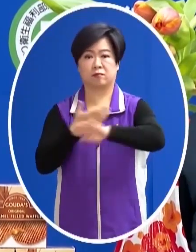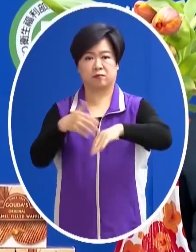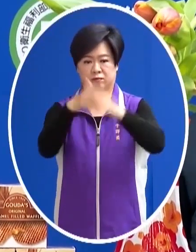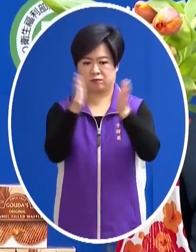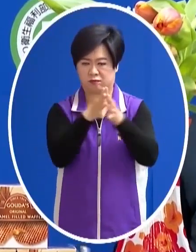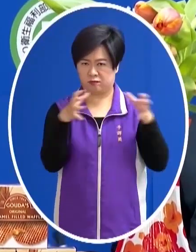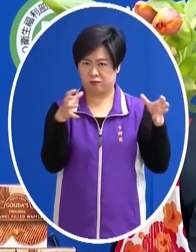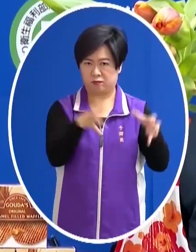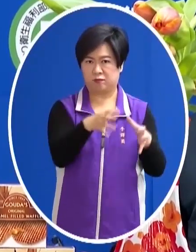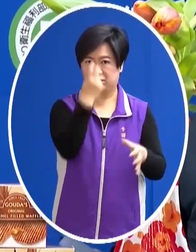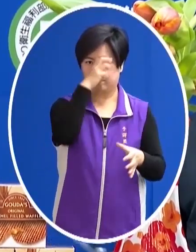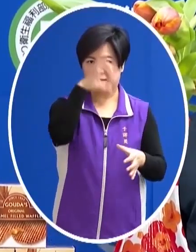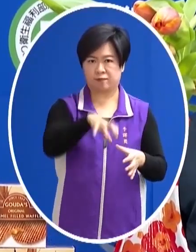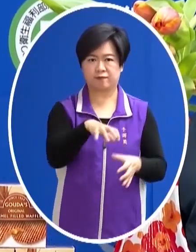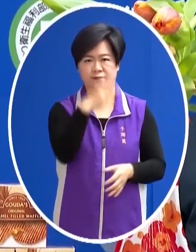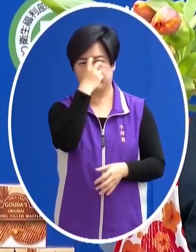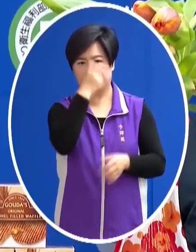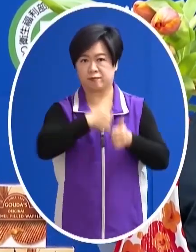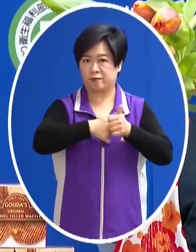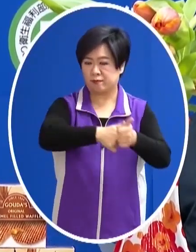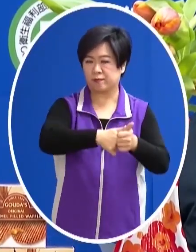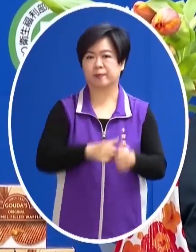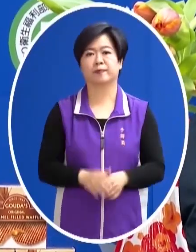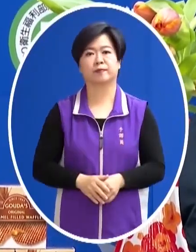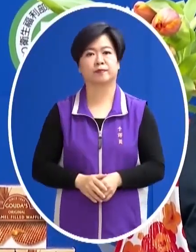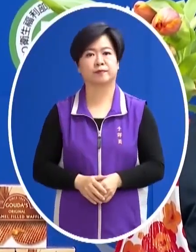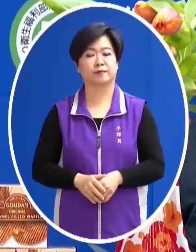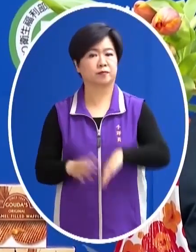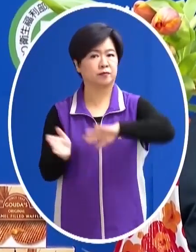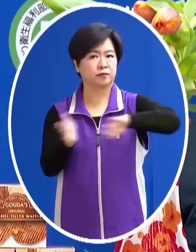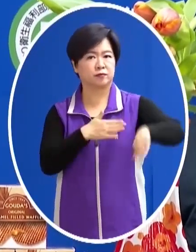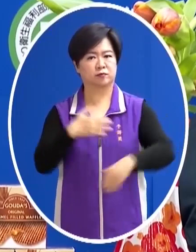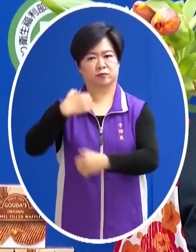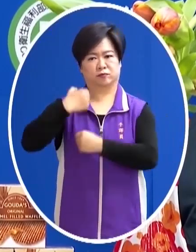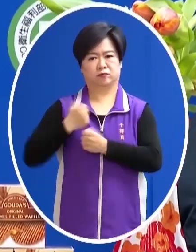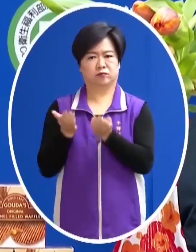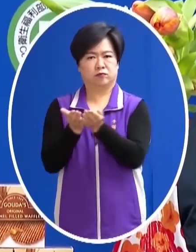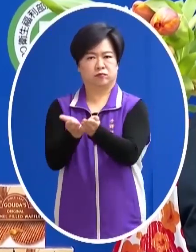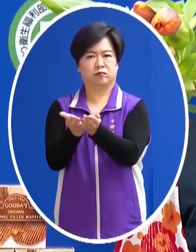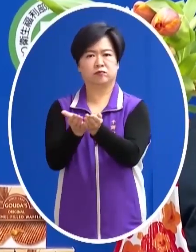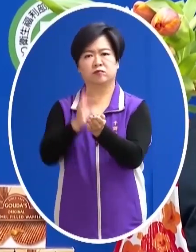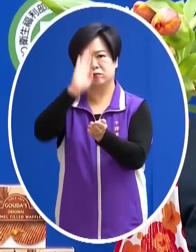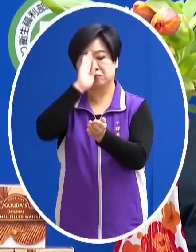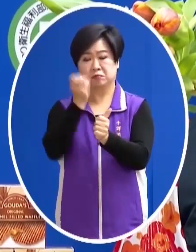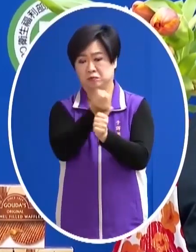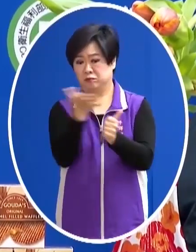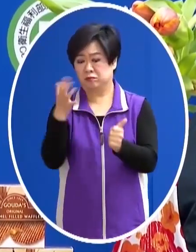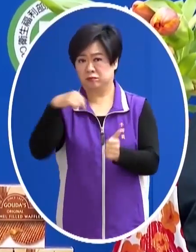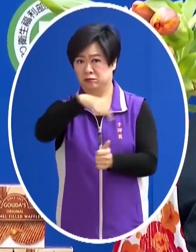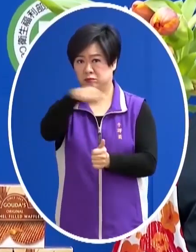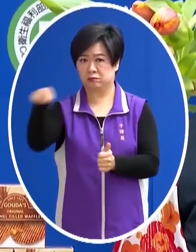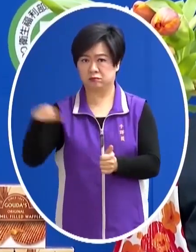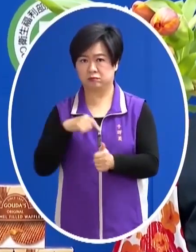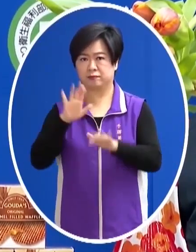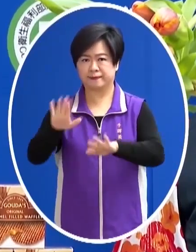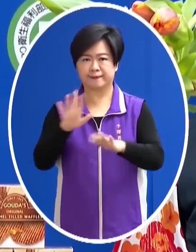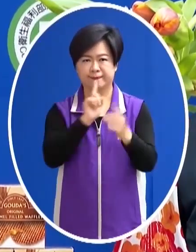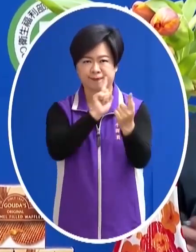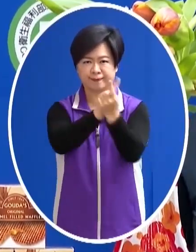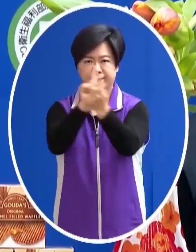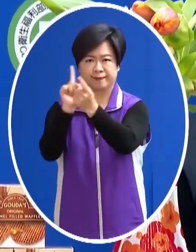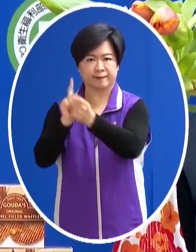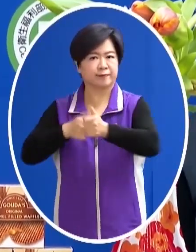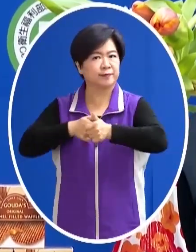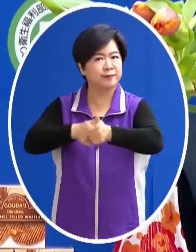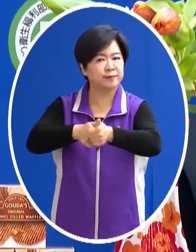健康侦测。那有关于敦睦舰队群聚的事件，那截至目前我们掌握接触者总